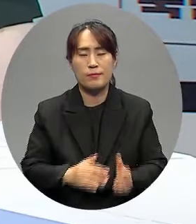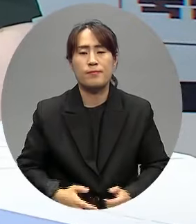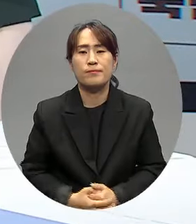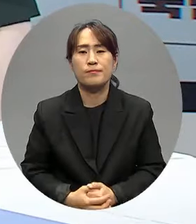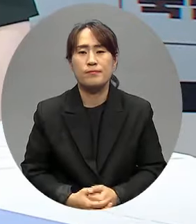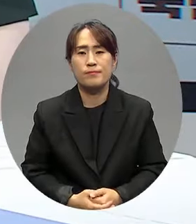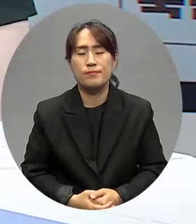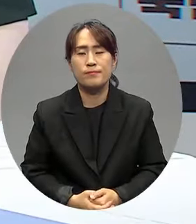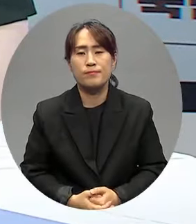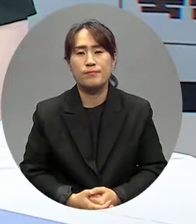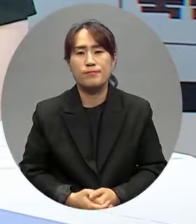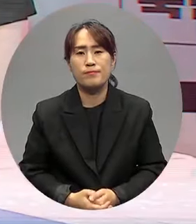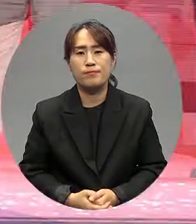기자입니다.